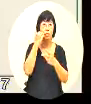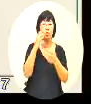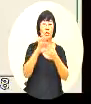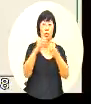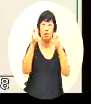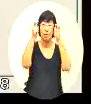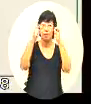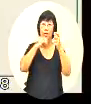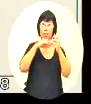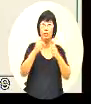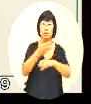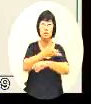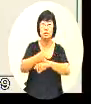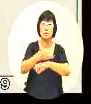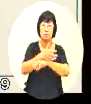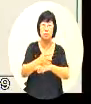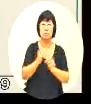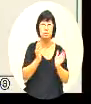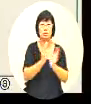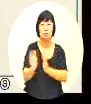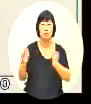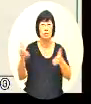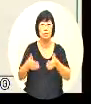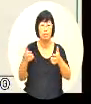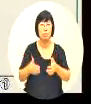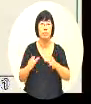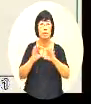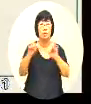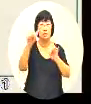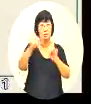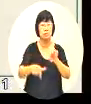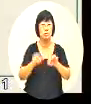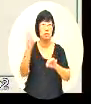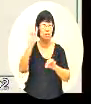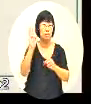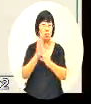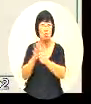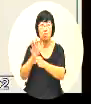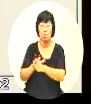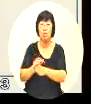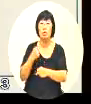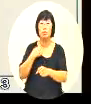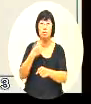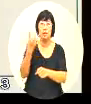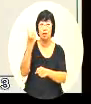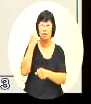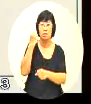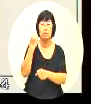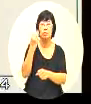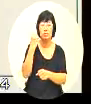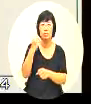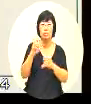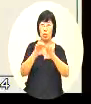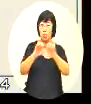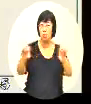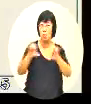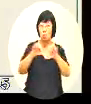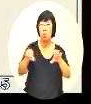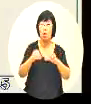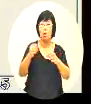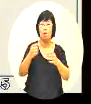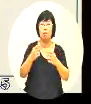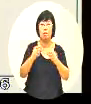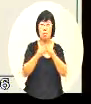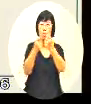然后老旧管线的汰换。事实上你知道我们那个自来水的漏水率还算蛮高的，然后管线的污染，因为有一些管